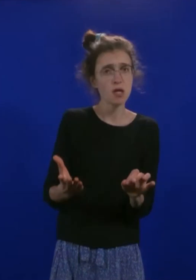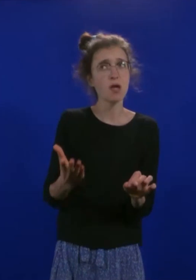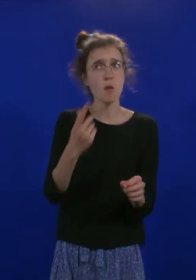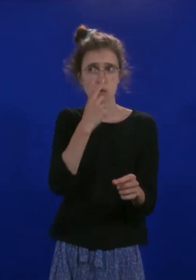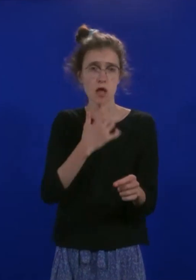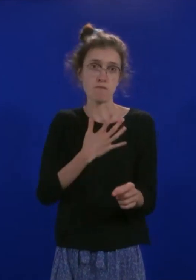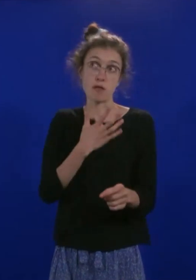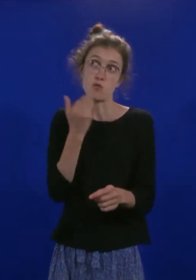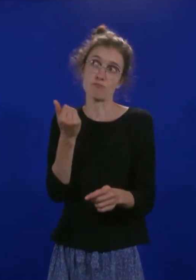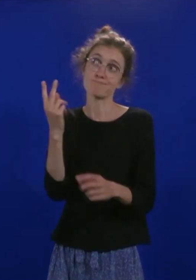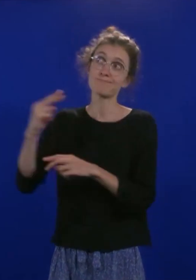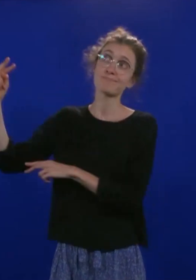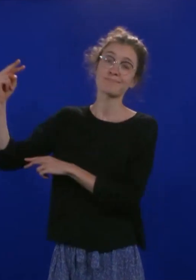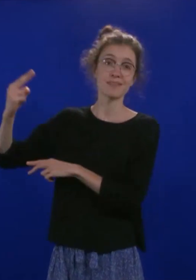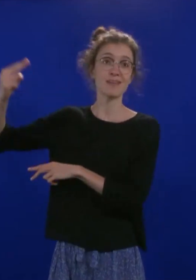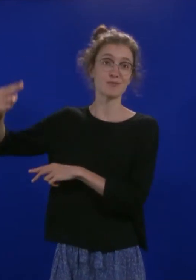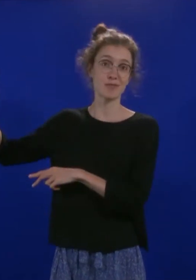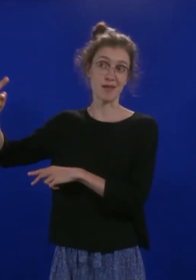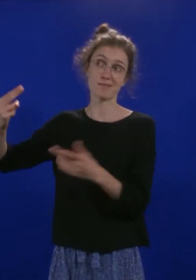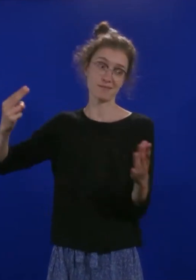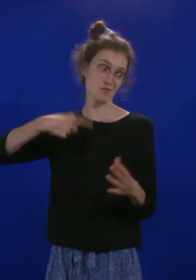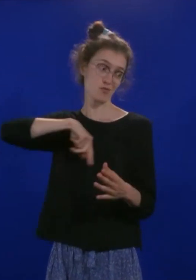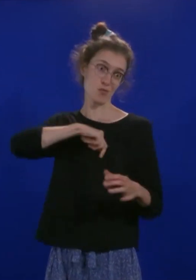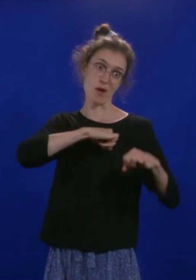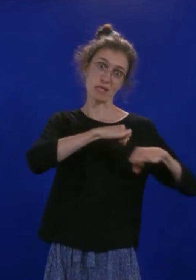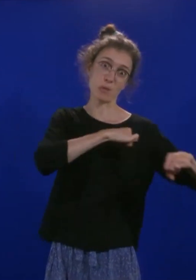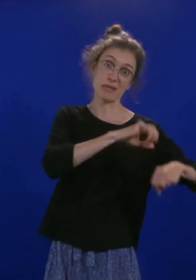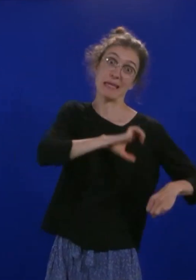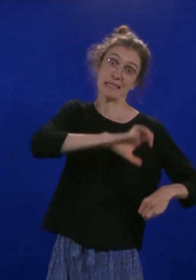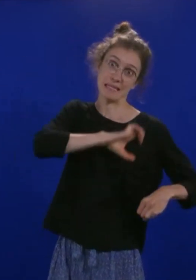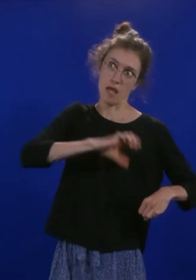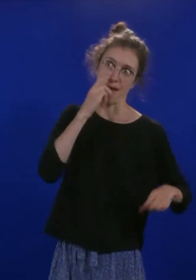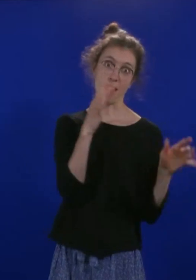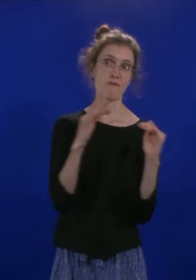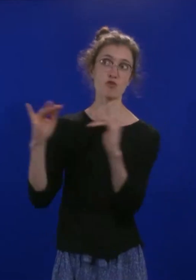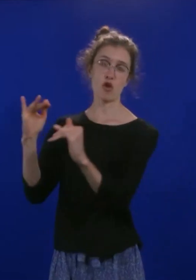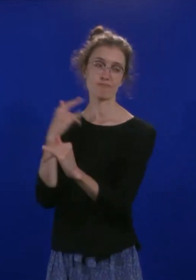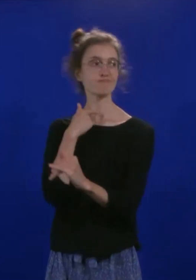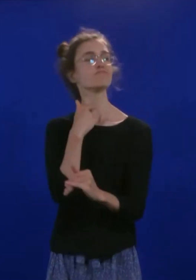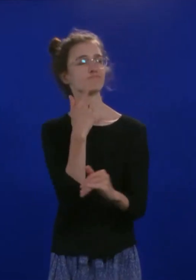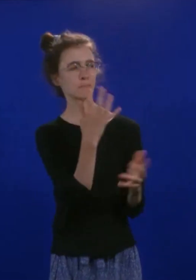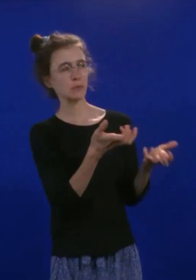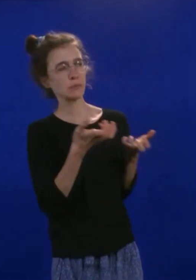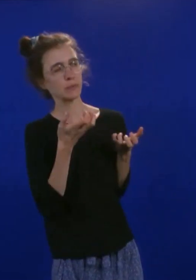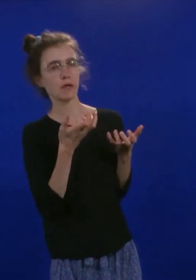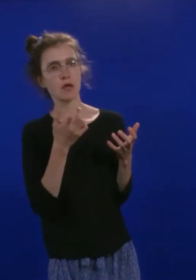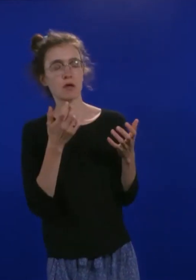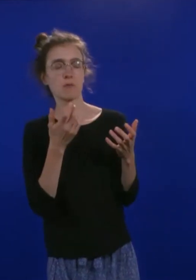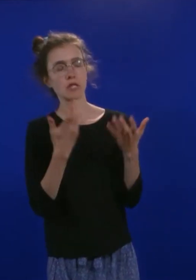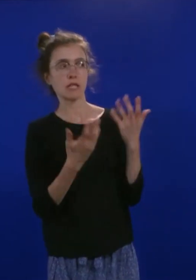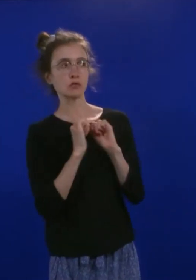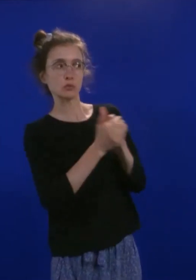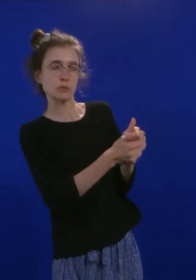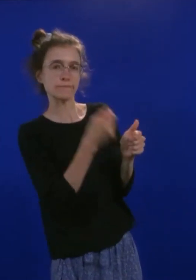inspiré d'en faire tout autant comme nous tentons de le faire. Et ensuite, Monsieur Amaillan, Monsieur le maire de